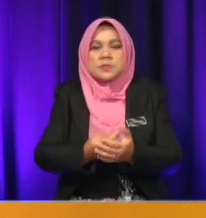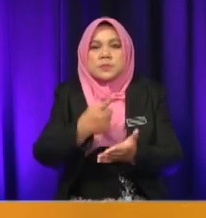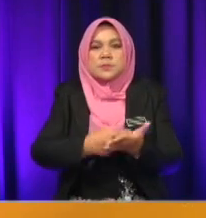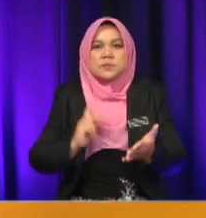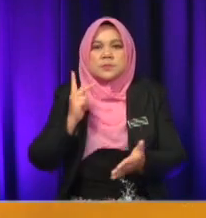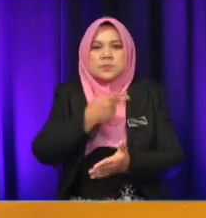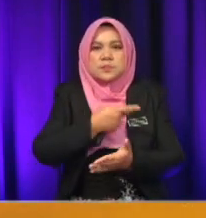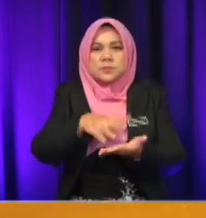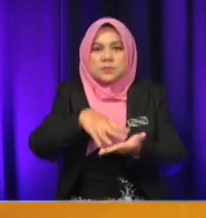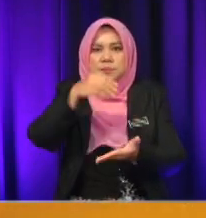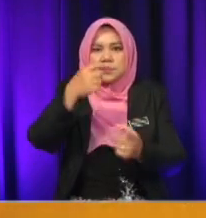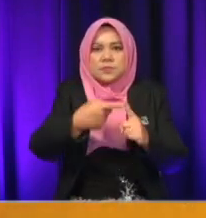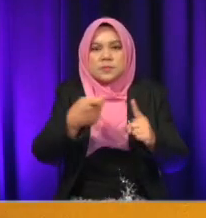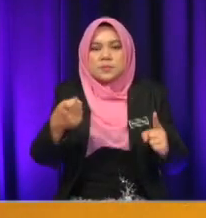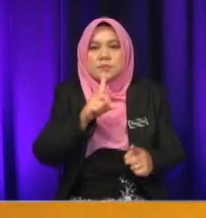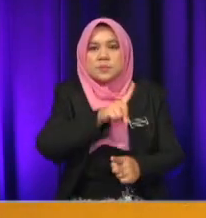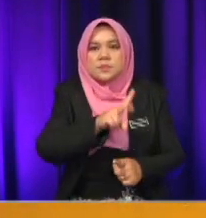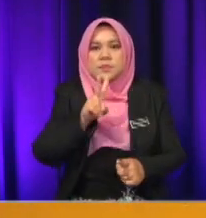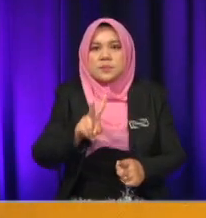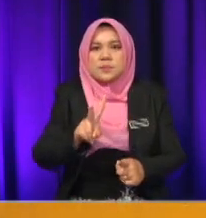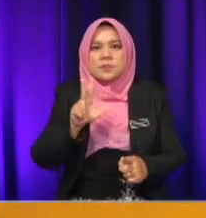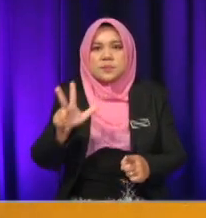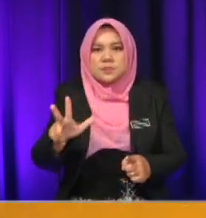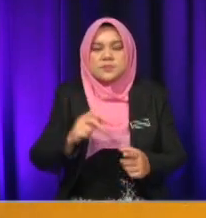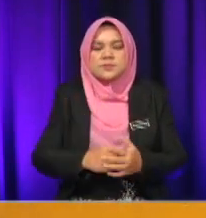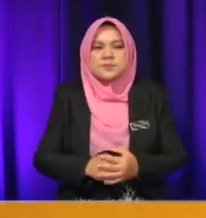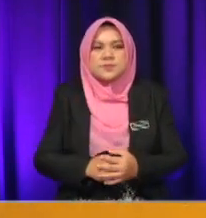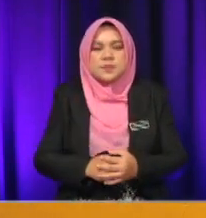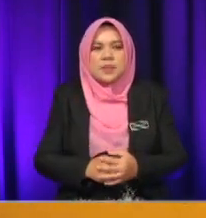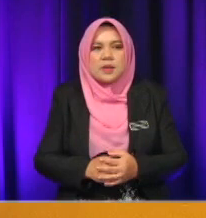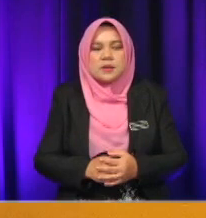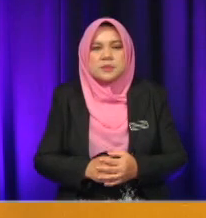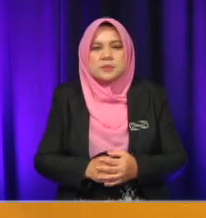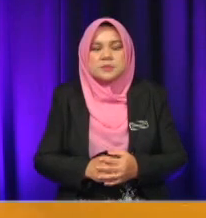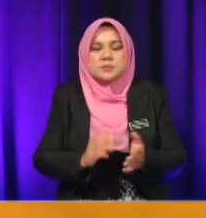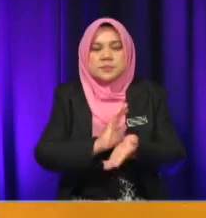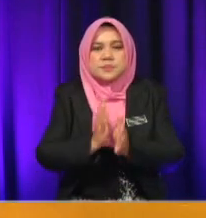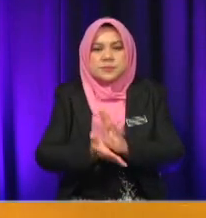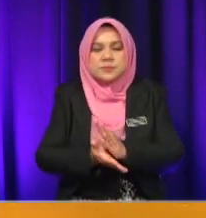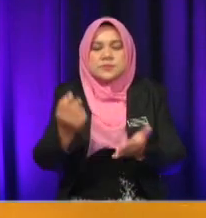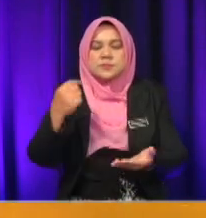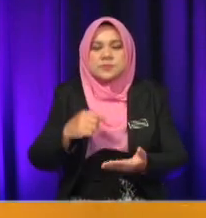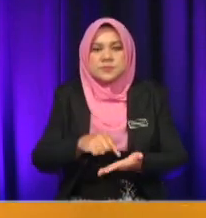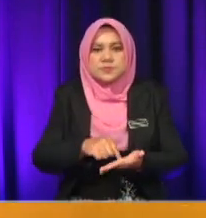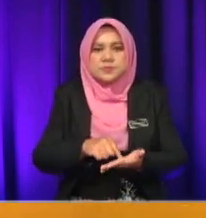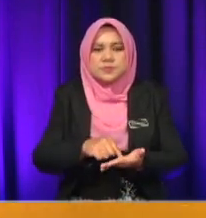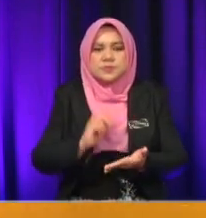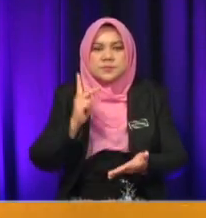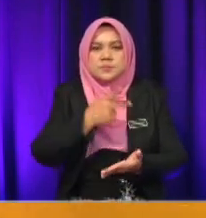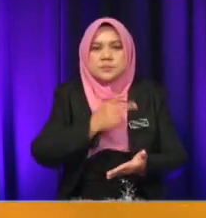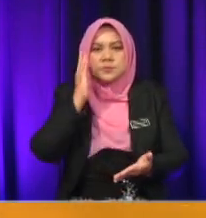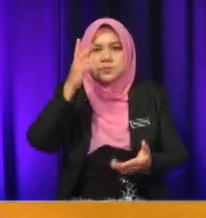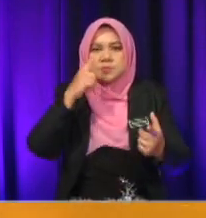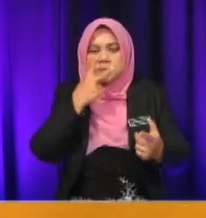belajar daripada segmen 1, 2, 3. Okey cikgu, boleh. Jadi kat sini kita akan lihat